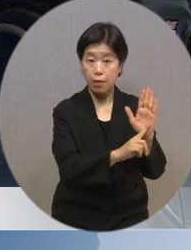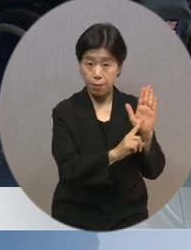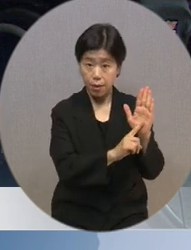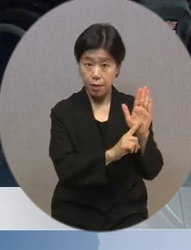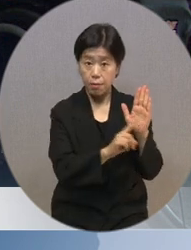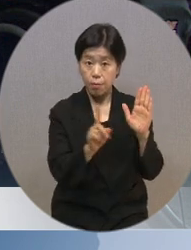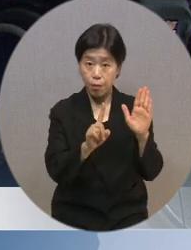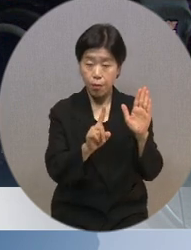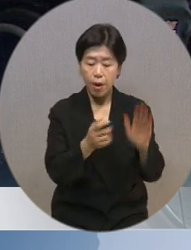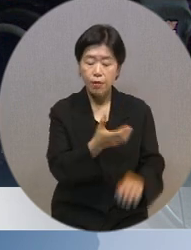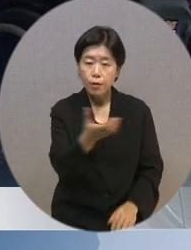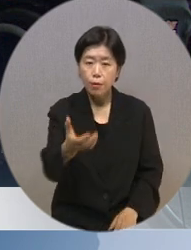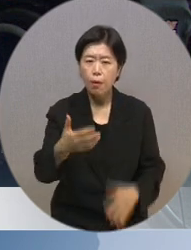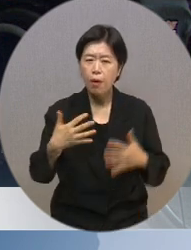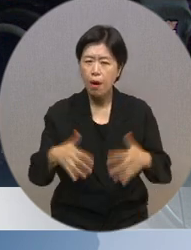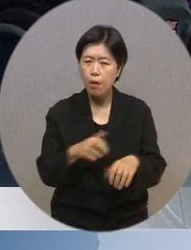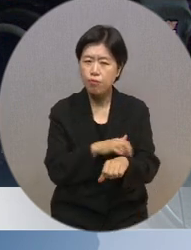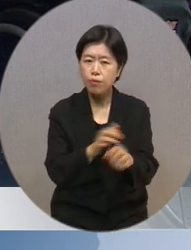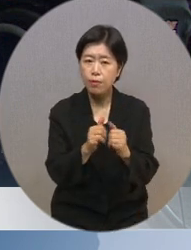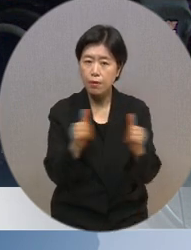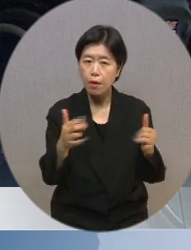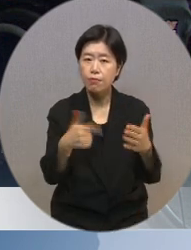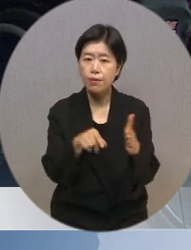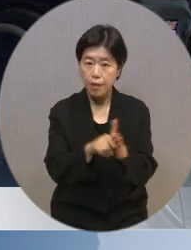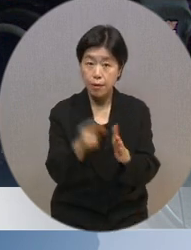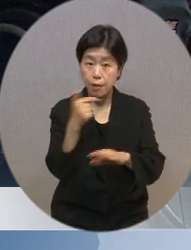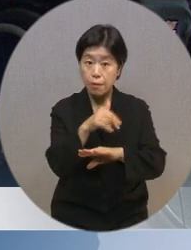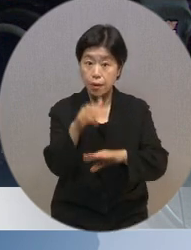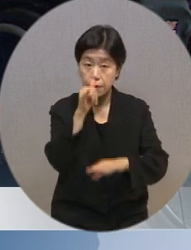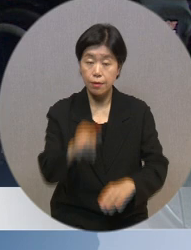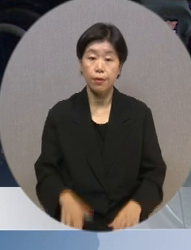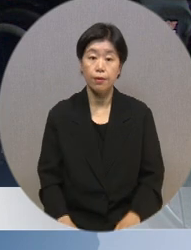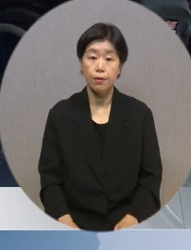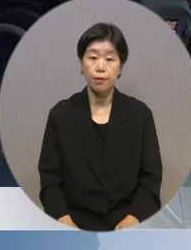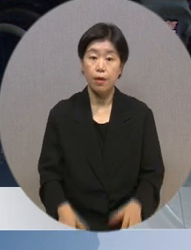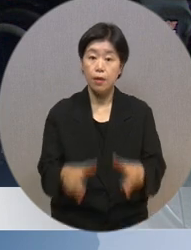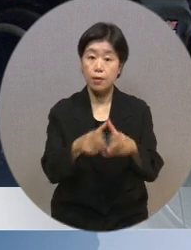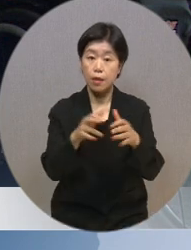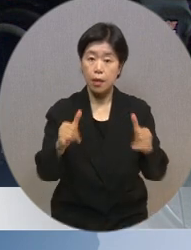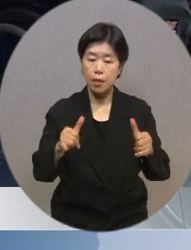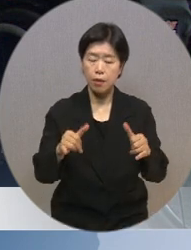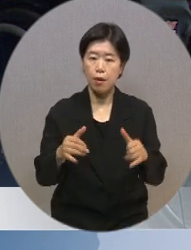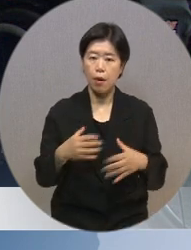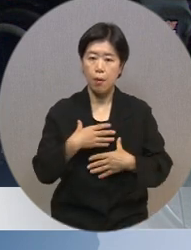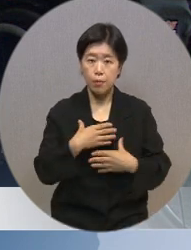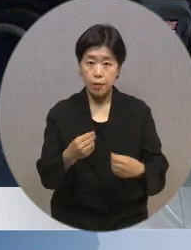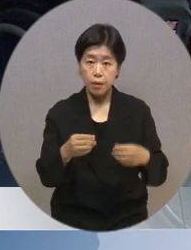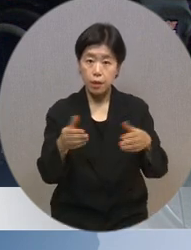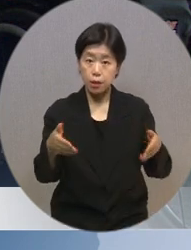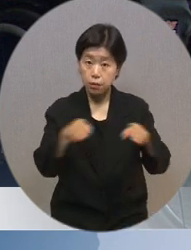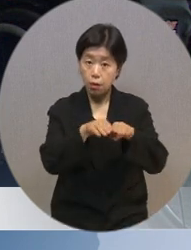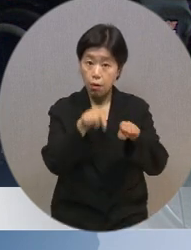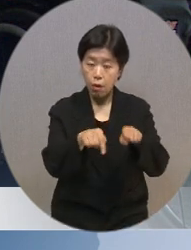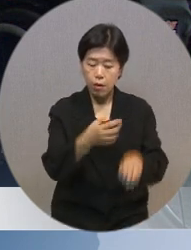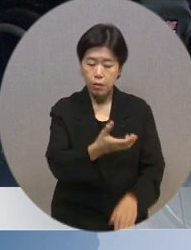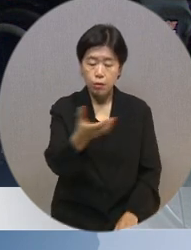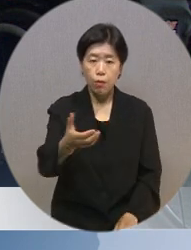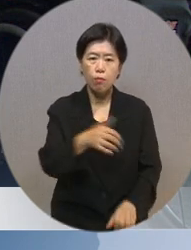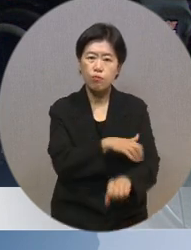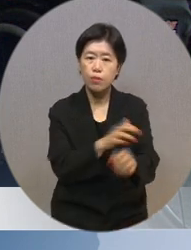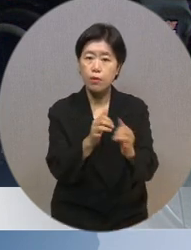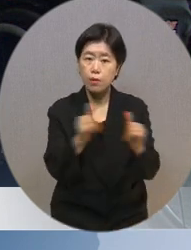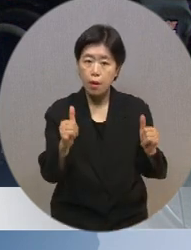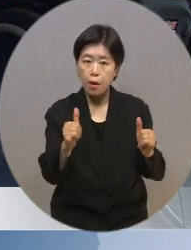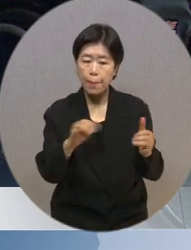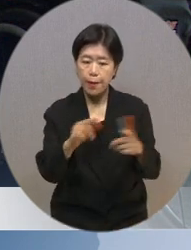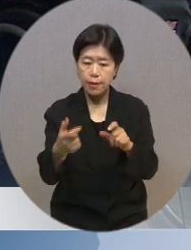이동약자를 위한 취재를 기획했습니다. 첫 번째 소식으로 장애인 편의시설은 이동약자의 접근권을 보장하기